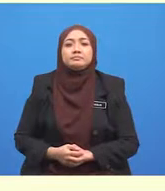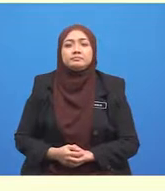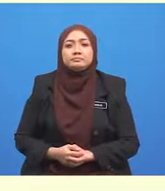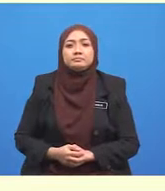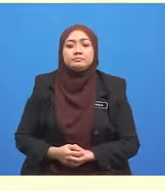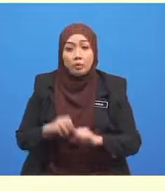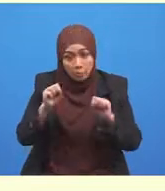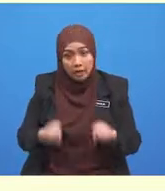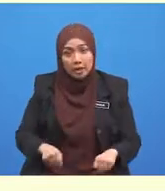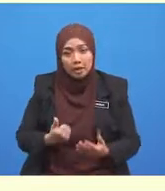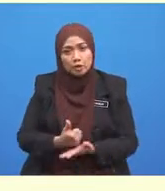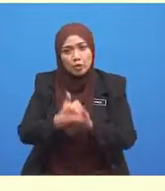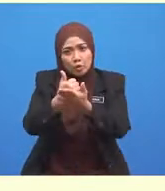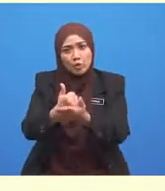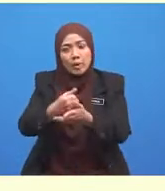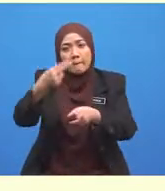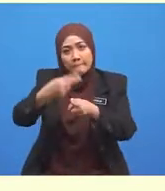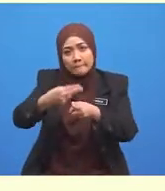Boleh murid-murid bantu Izrayan?